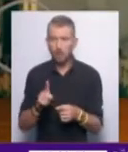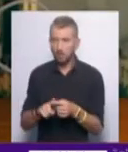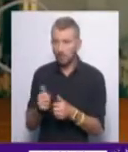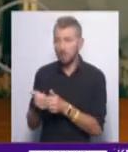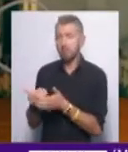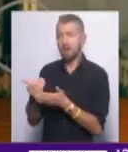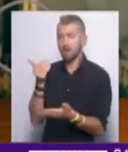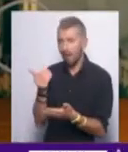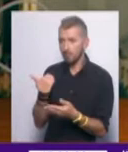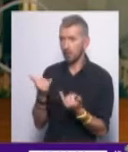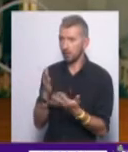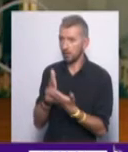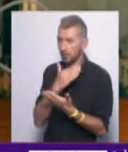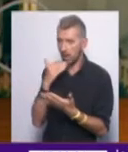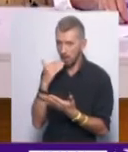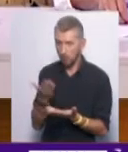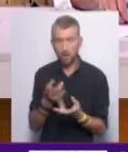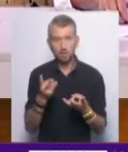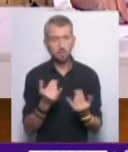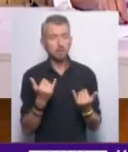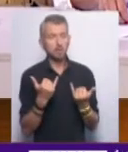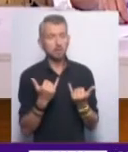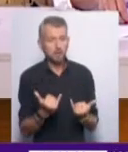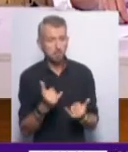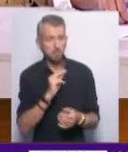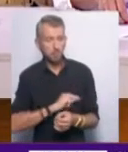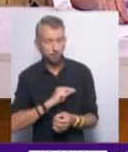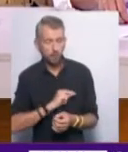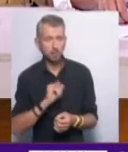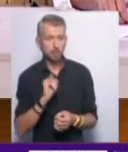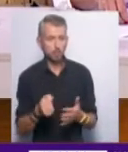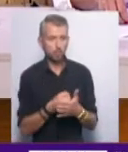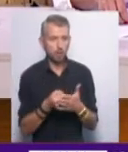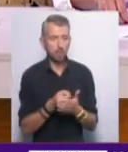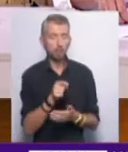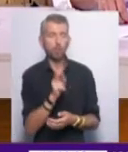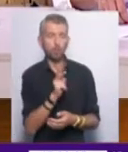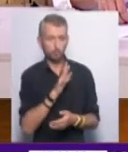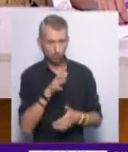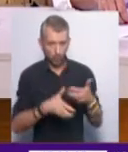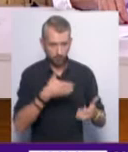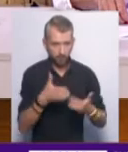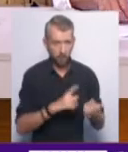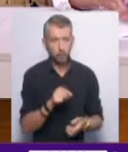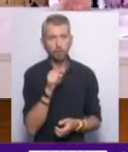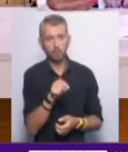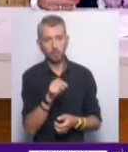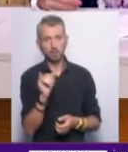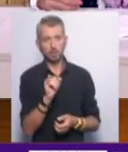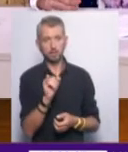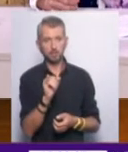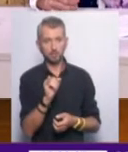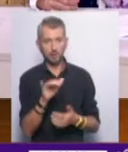конкретних. А тепер треба так працювати і домагатися, щоб ці, хто, той, хто розривав, щоб вони і